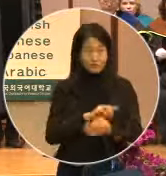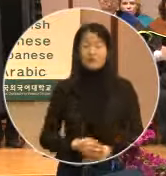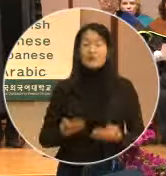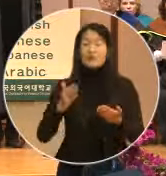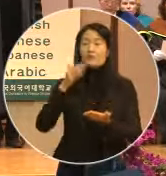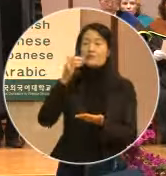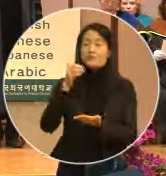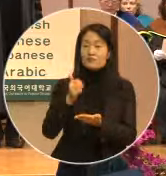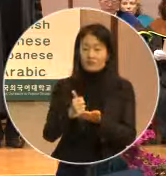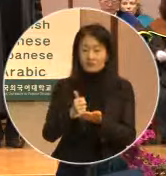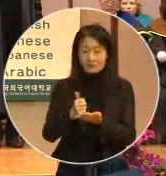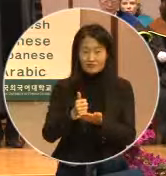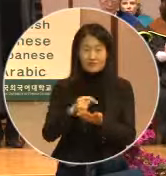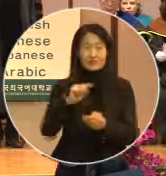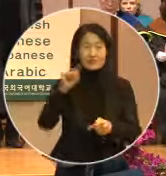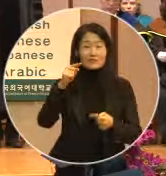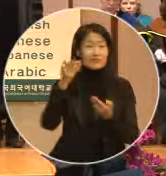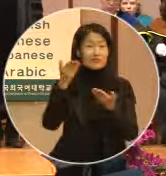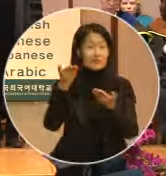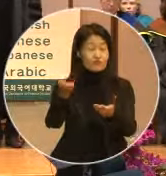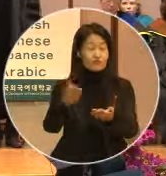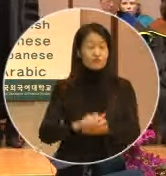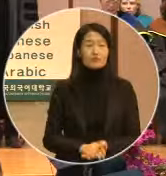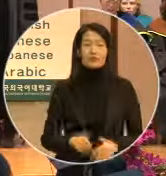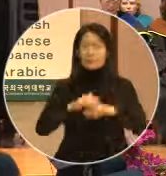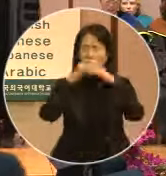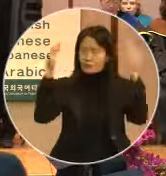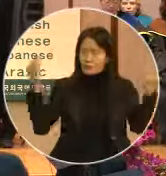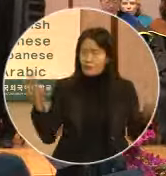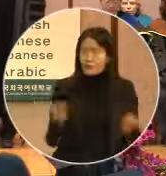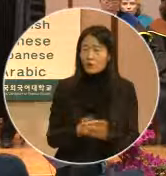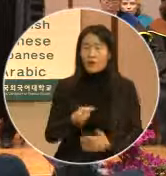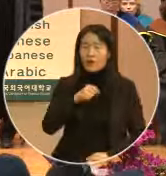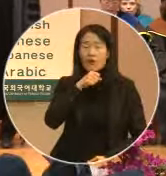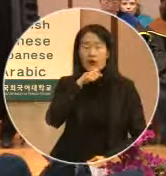총장상을 시상하겠습니다. 총장상은 전 학년